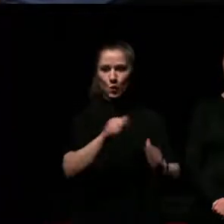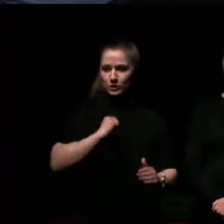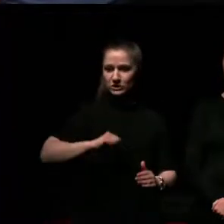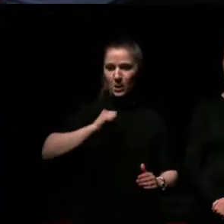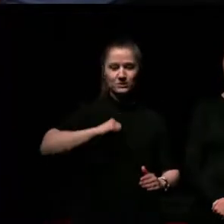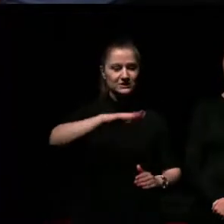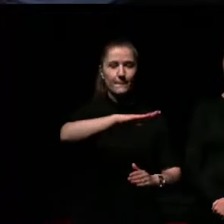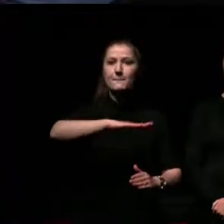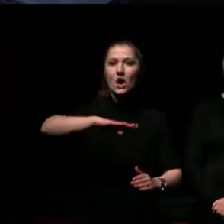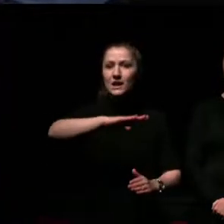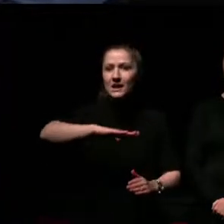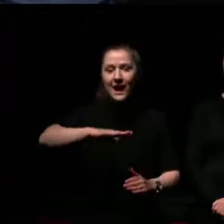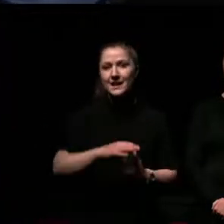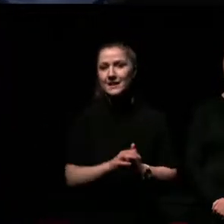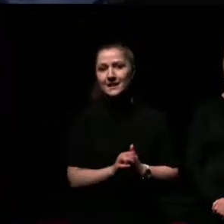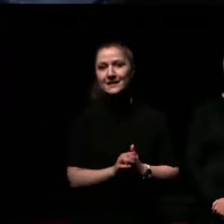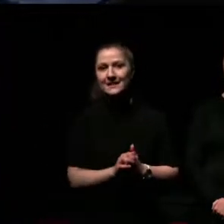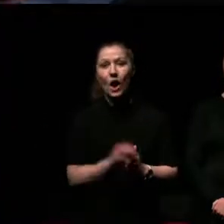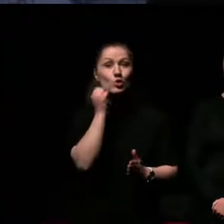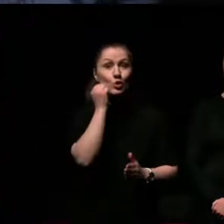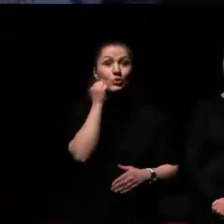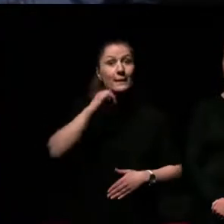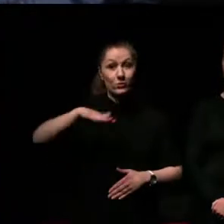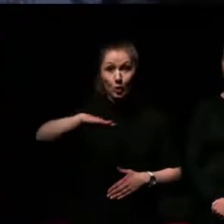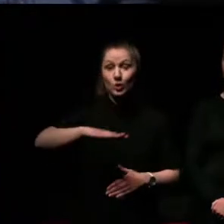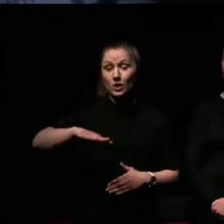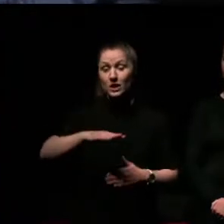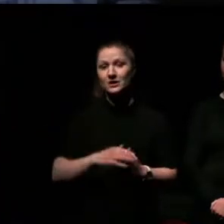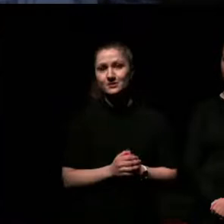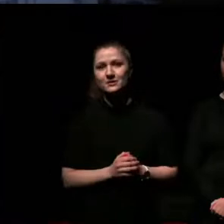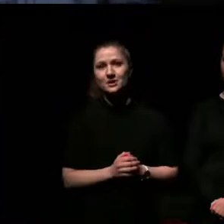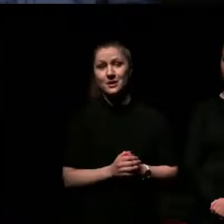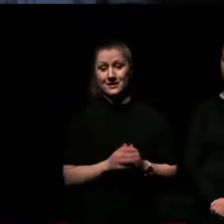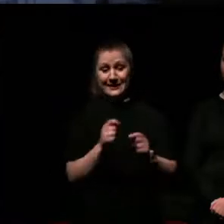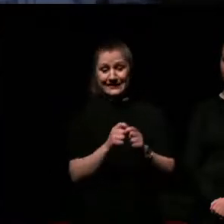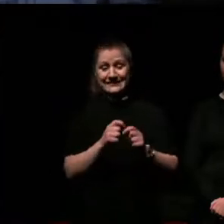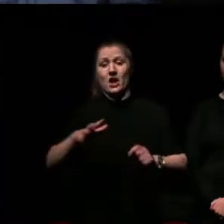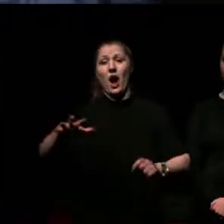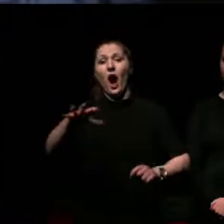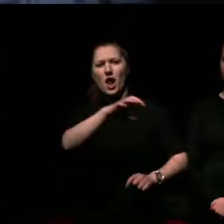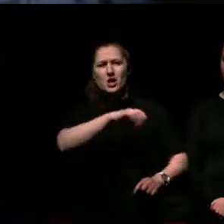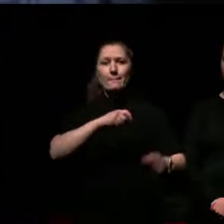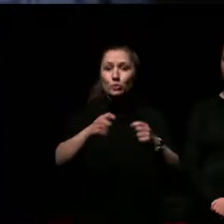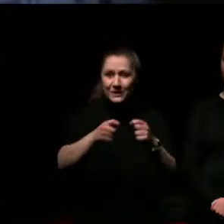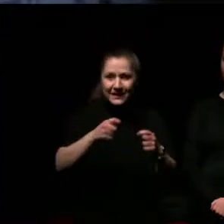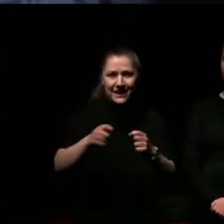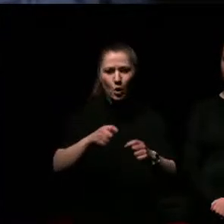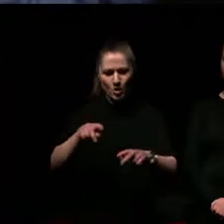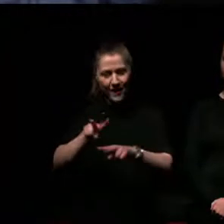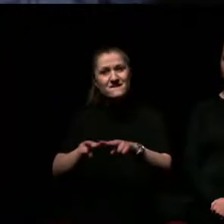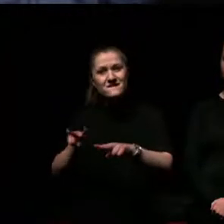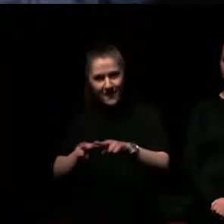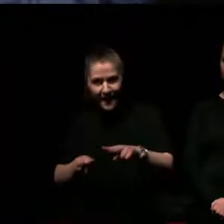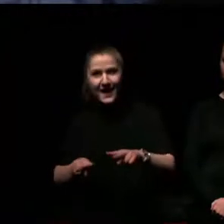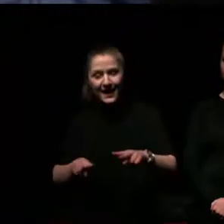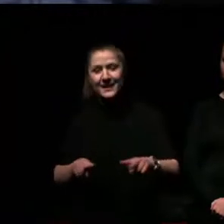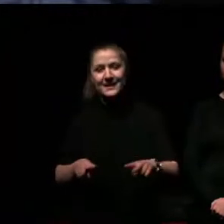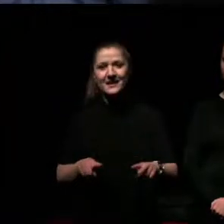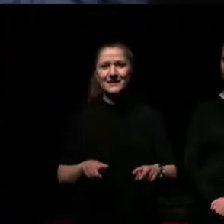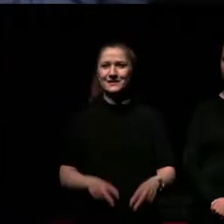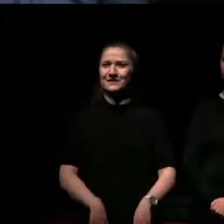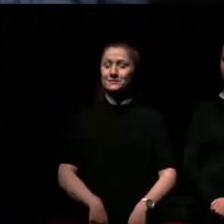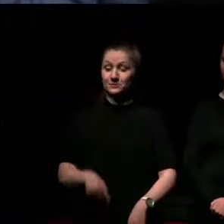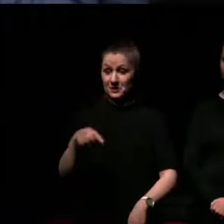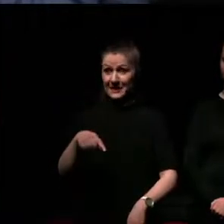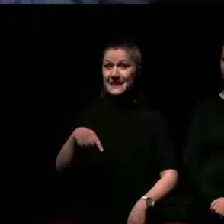samisk marked på Trondheim Torg. Nesten alle butikker og kaféer